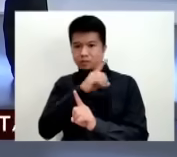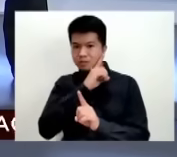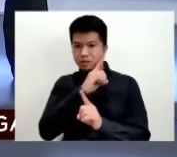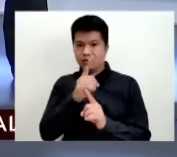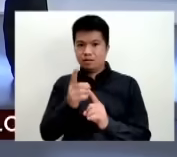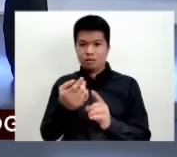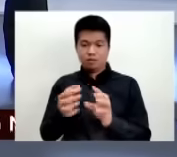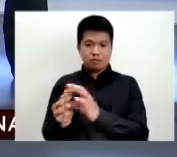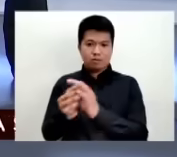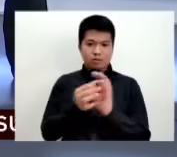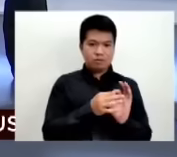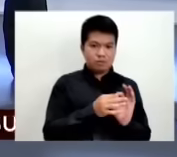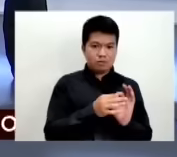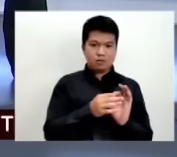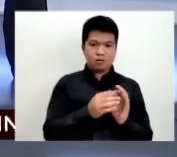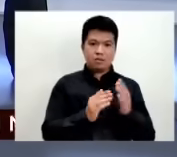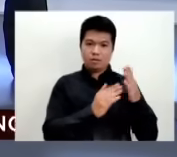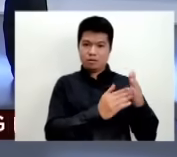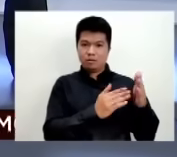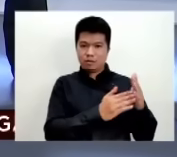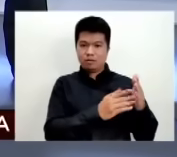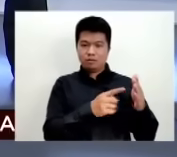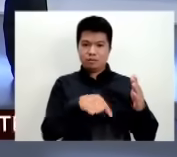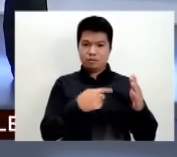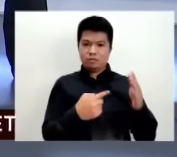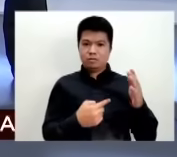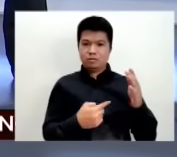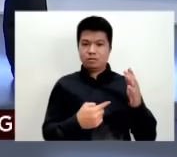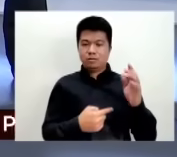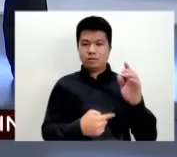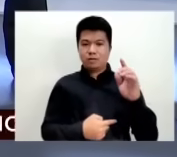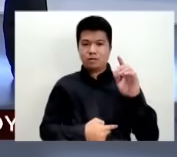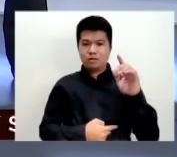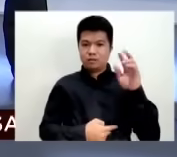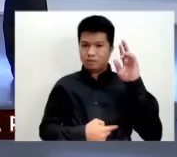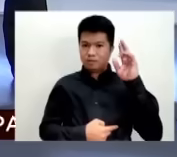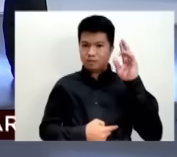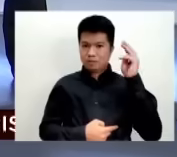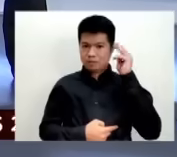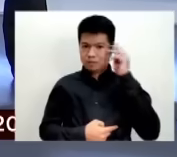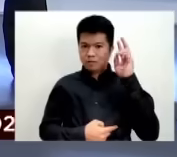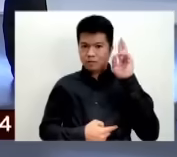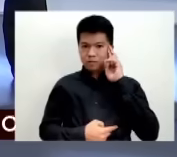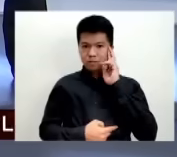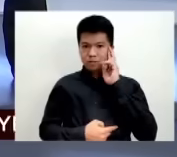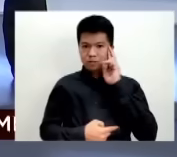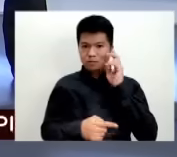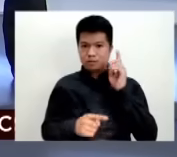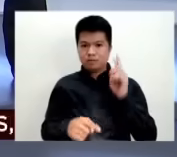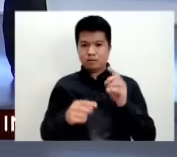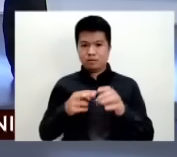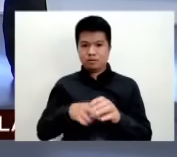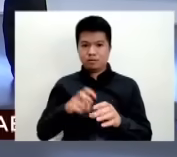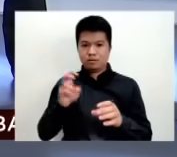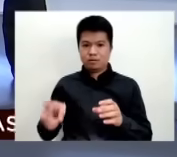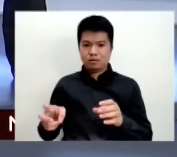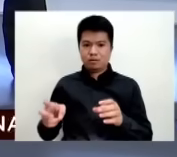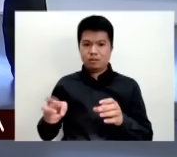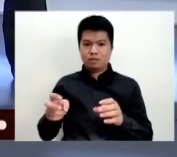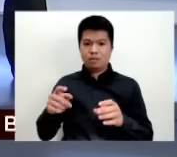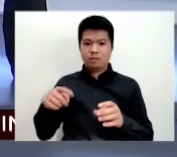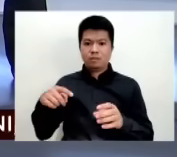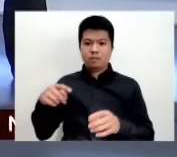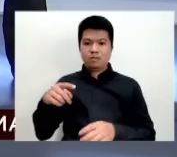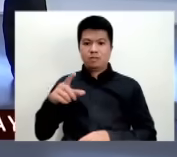kudeta laban kay speaker Martin raldz matapos pong dalawang araw nagbitiw bilang chair person ng lakas cmd si sar